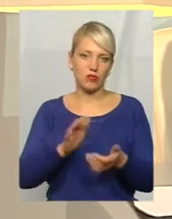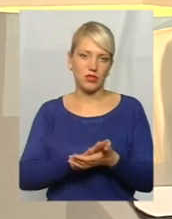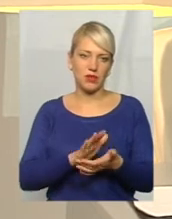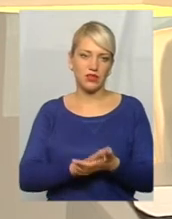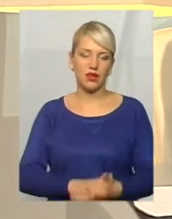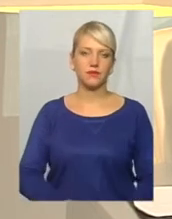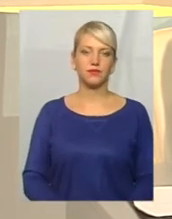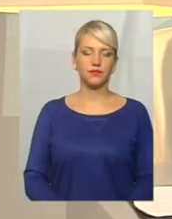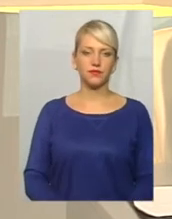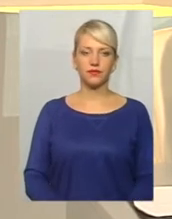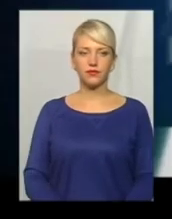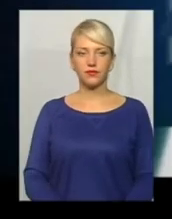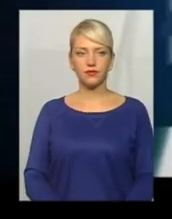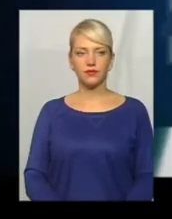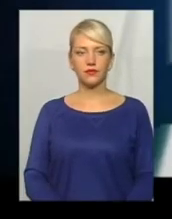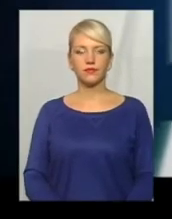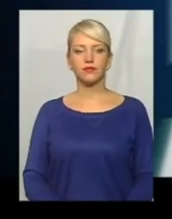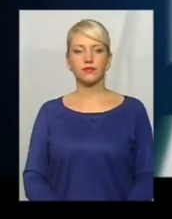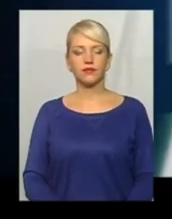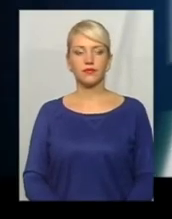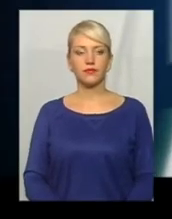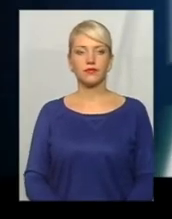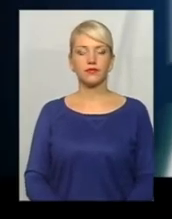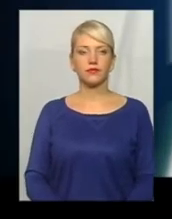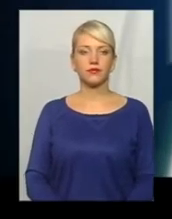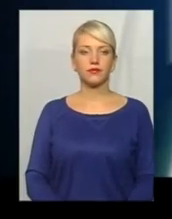ласка, дати можливість нам почути.